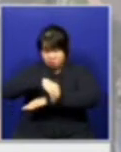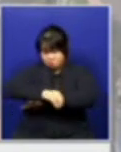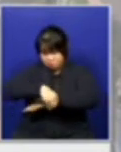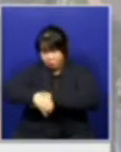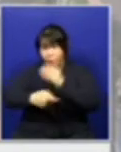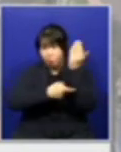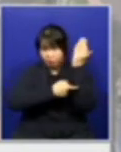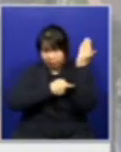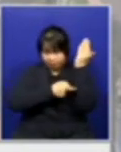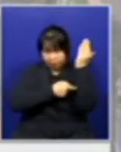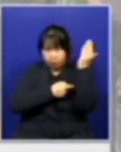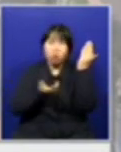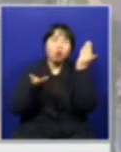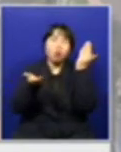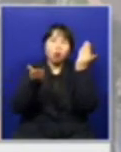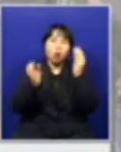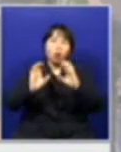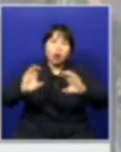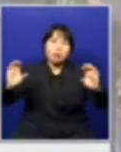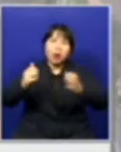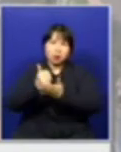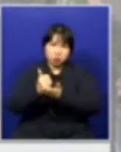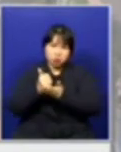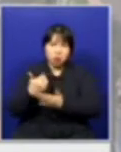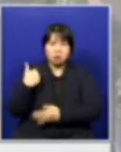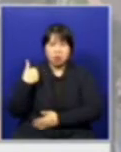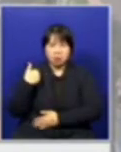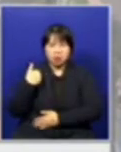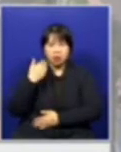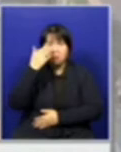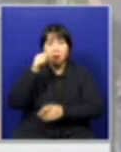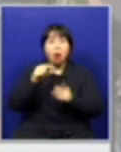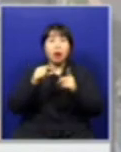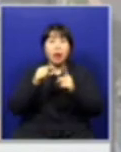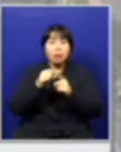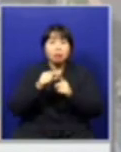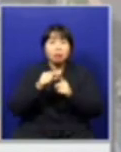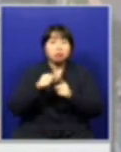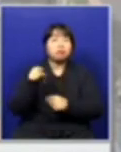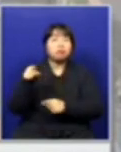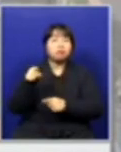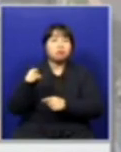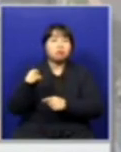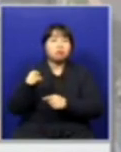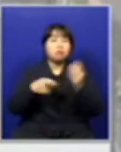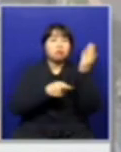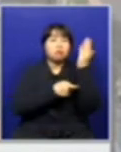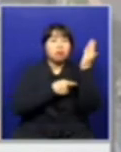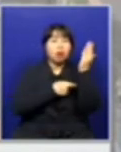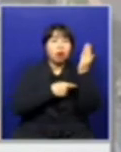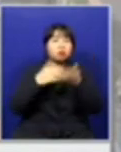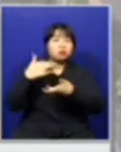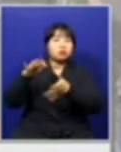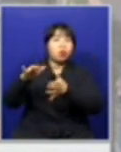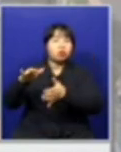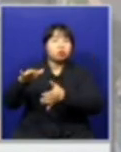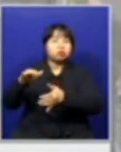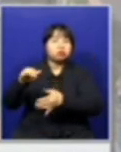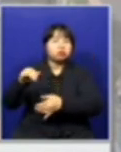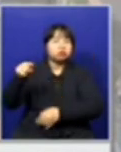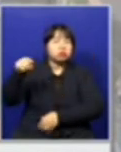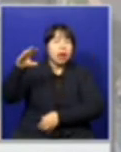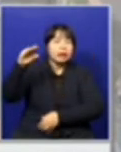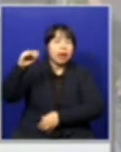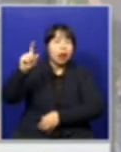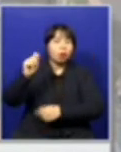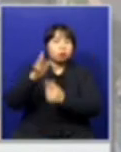ขอร้องให้ทางรัฐบาลได้ช่วยเหลือจนเกิดวาทกรรมว่าก็ให้ไปขายยางที่ดาวอังคารถ้าข้าวไม่มี